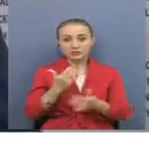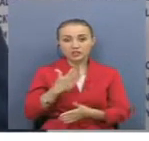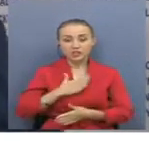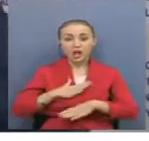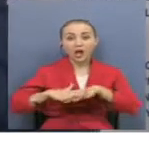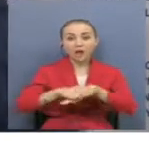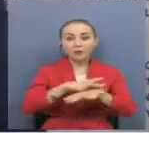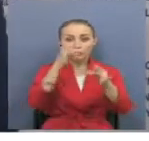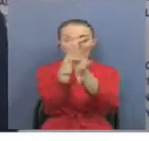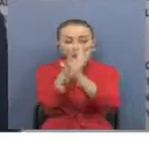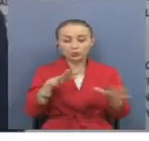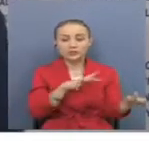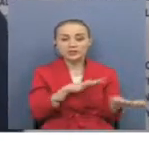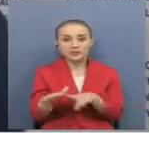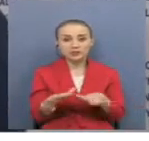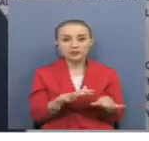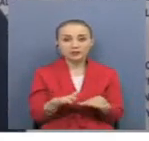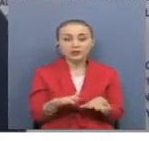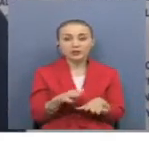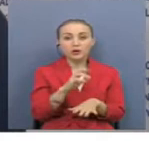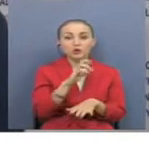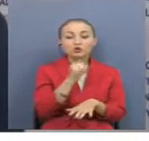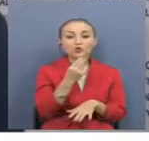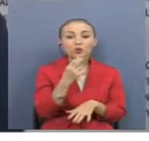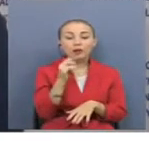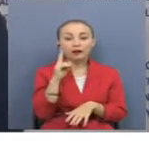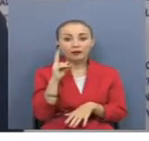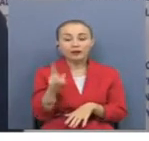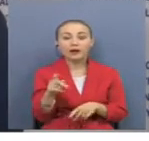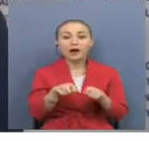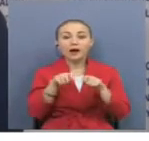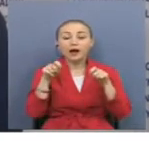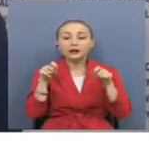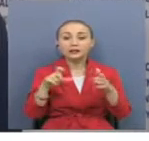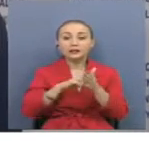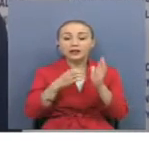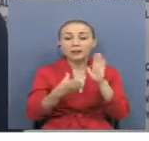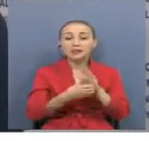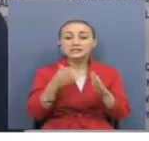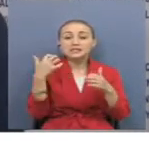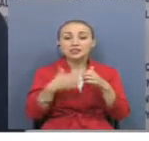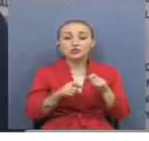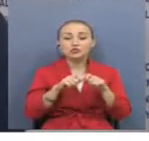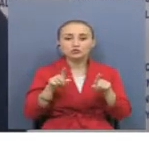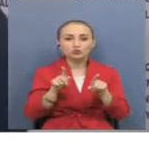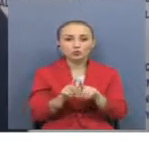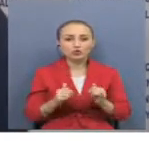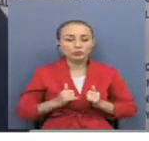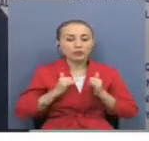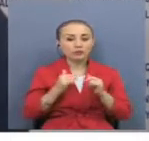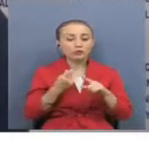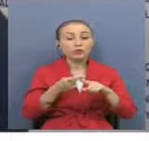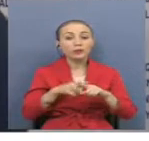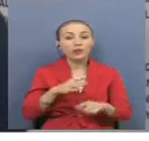Шолаққа арналған кітап жарыққа шығады. Алтынды орта мектебінде 40 жыл еңбек еткен мұғалімнің атымен кабинет ашылмақ. Сонда яқы тағы